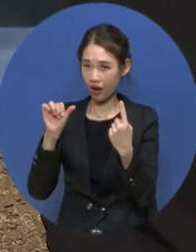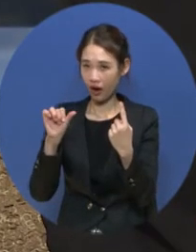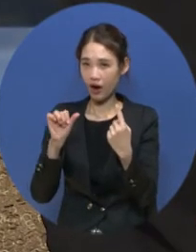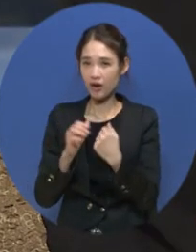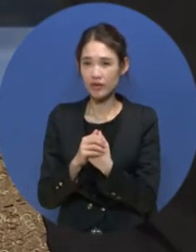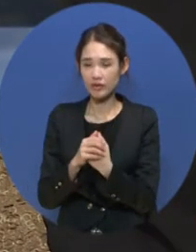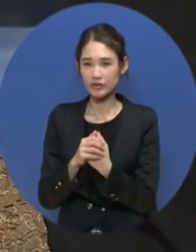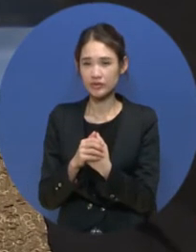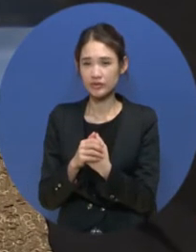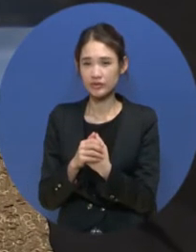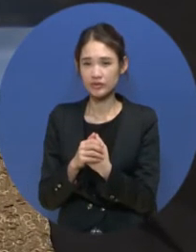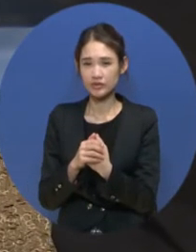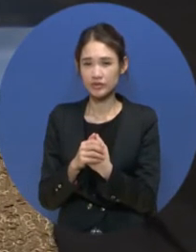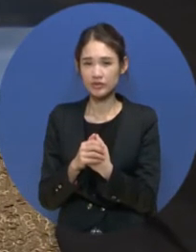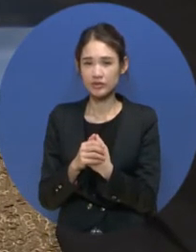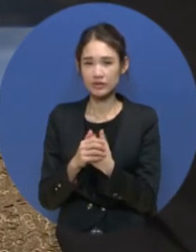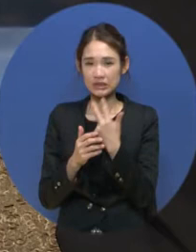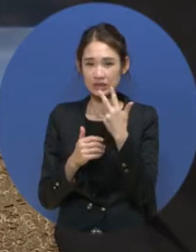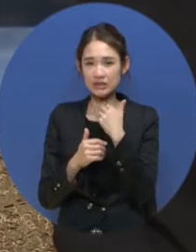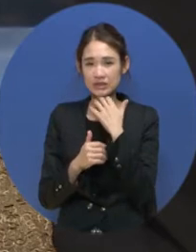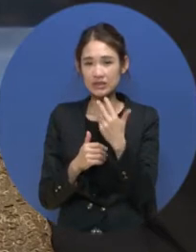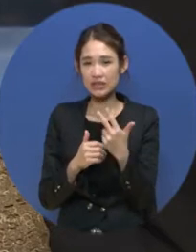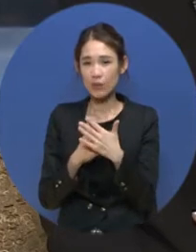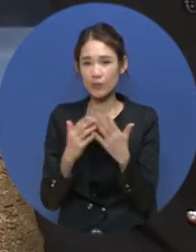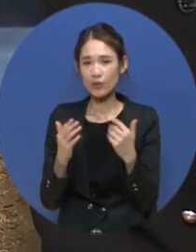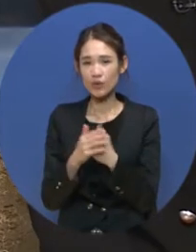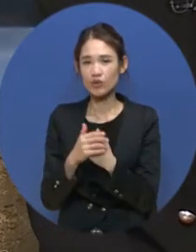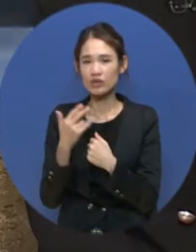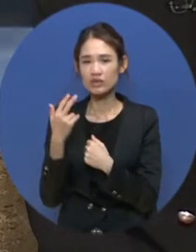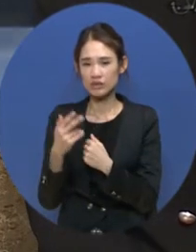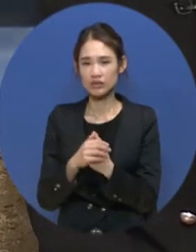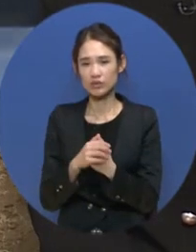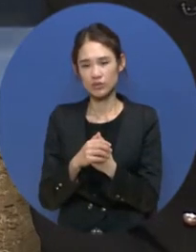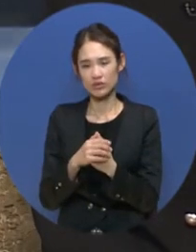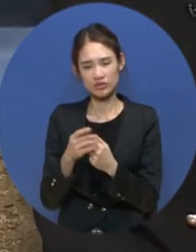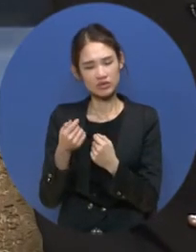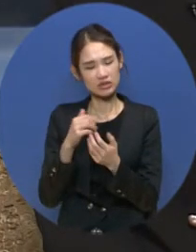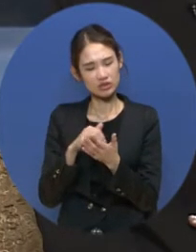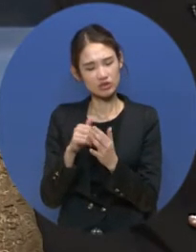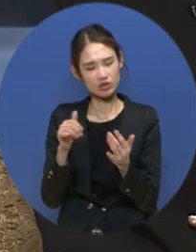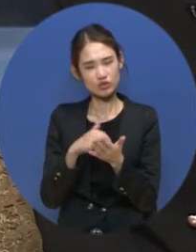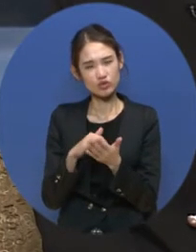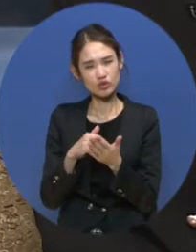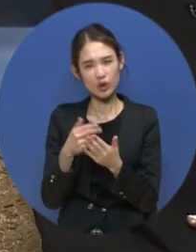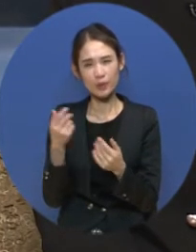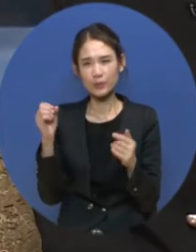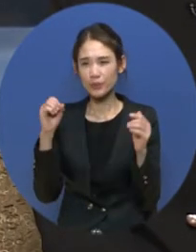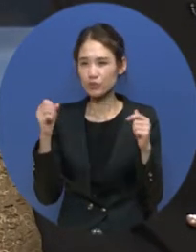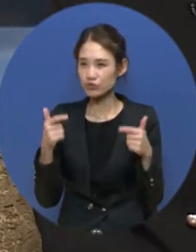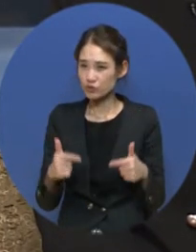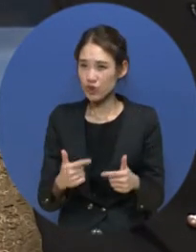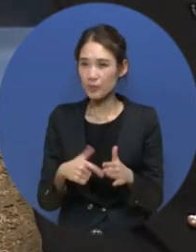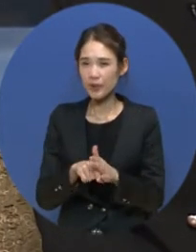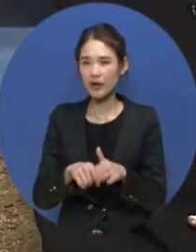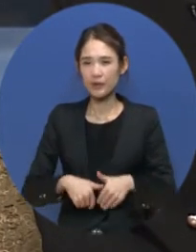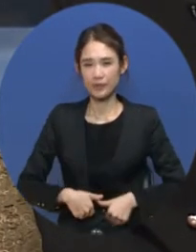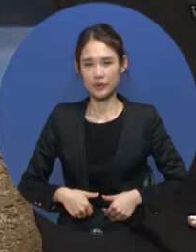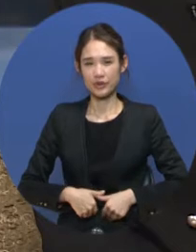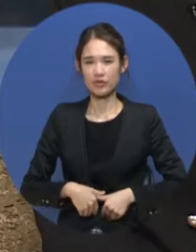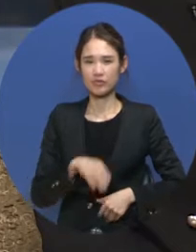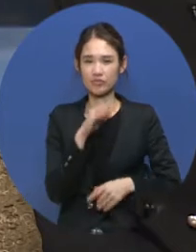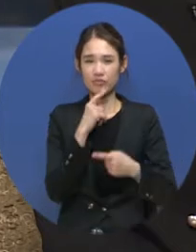뭐만 2세 경우에는 7명인데, 그 인원을 조금 낮출 수 있도록. 예, 근데 거기에 역시